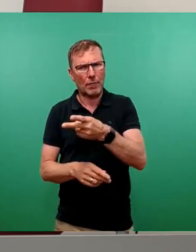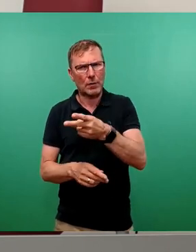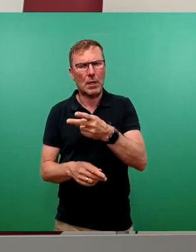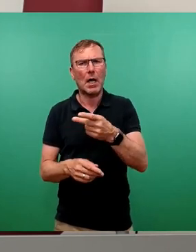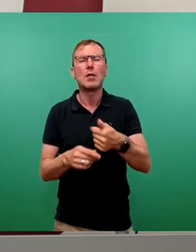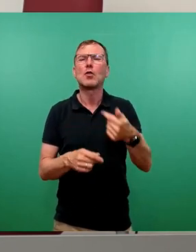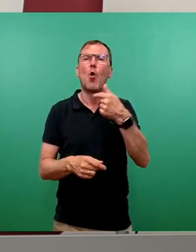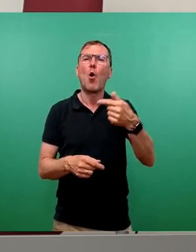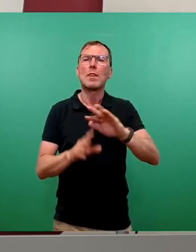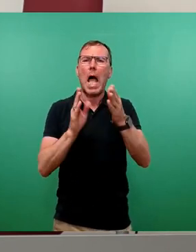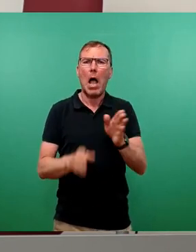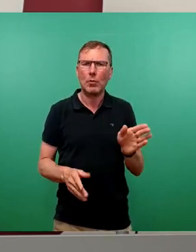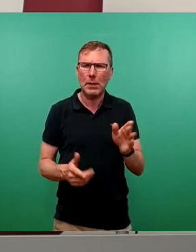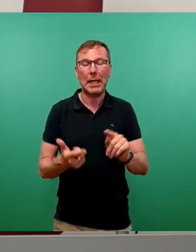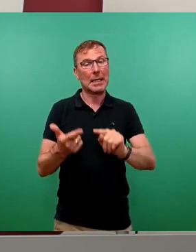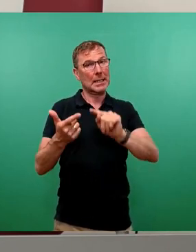als zweiten